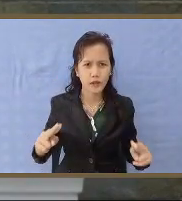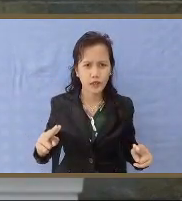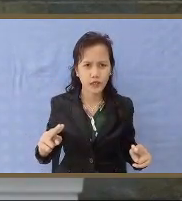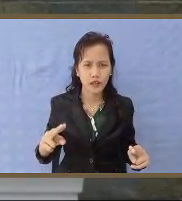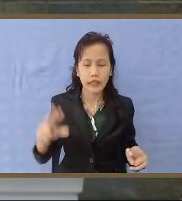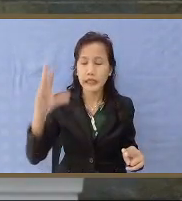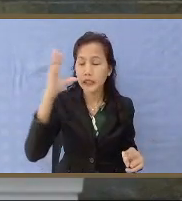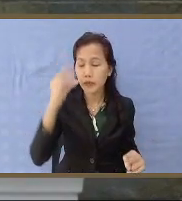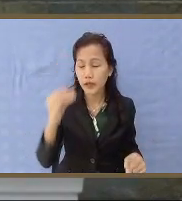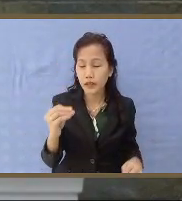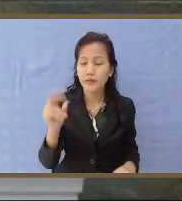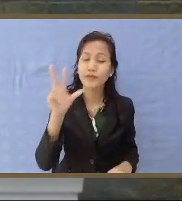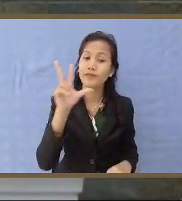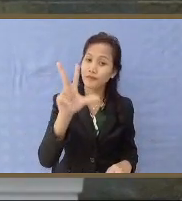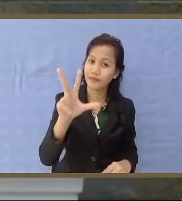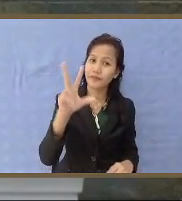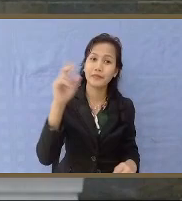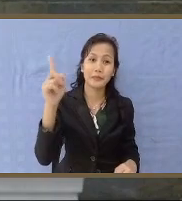3 oras.